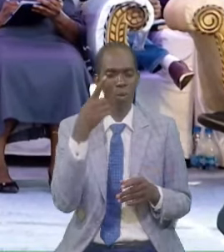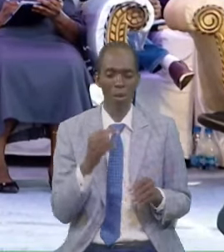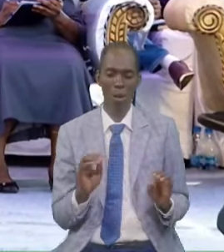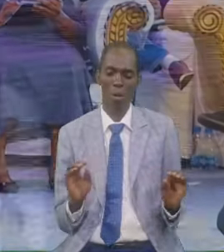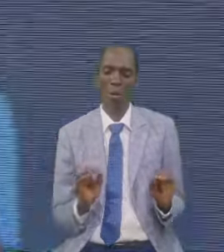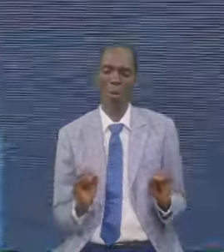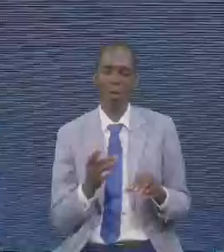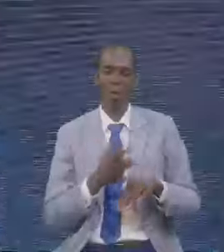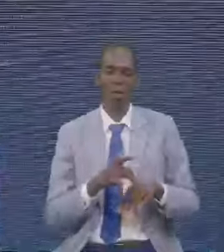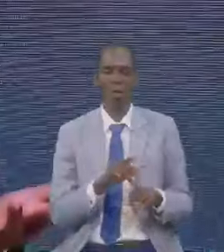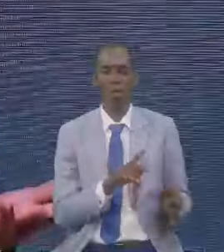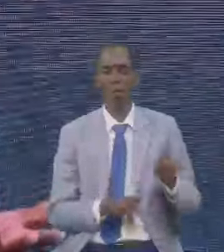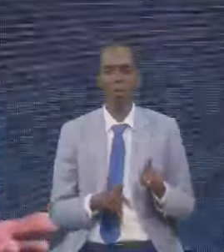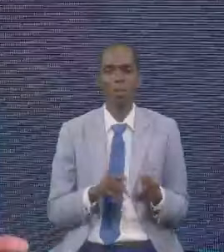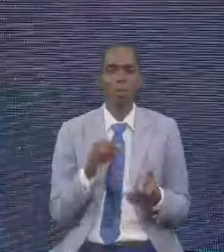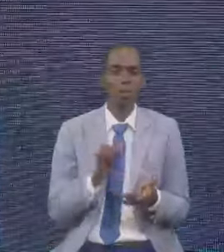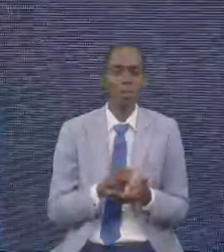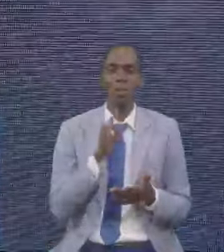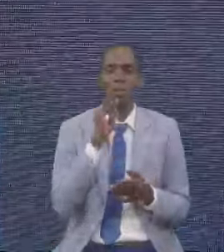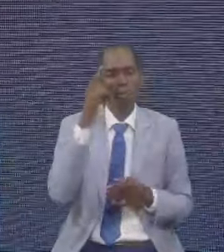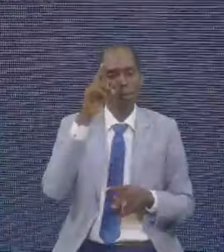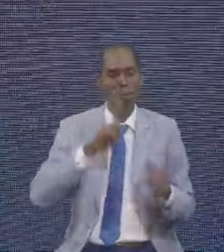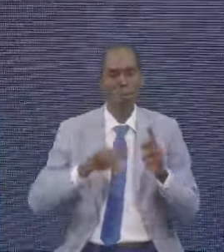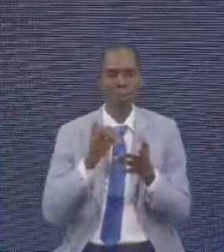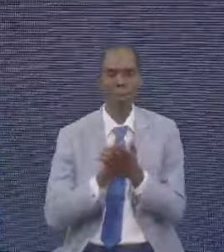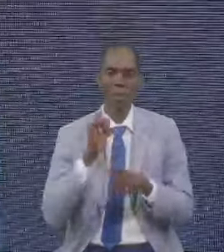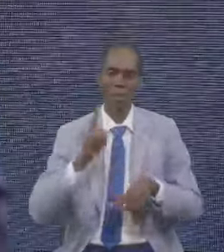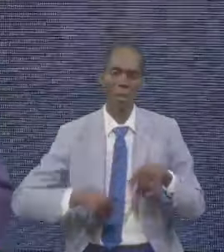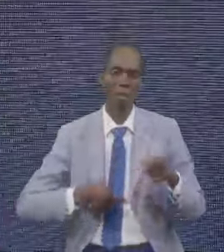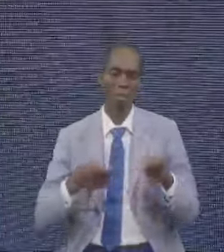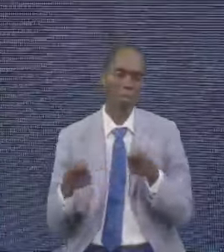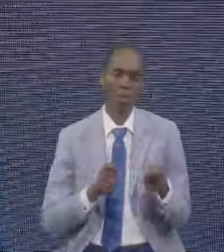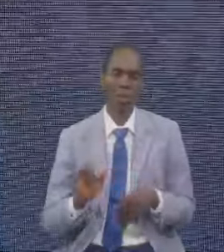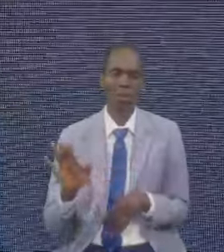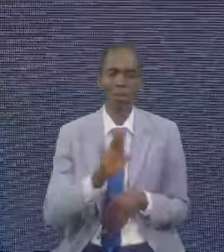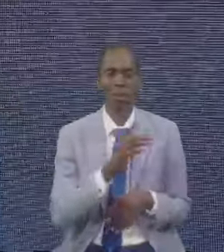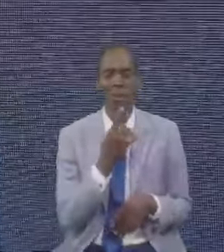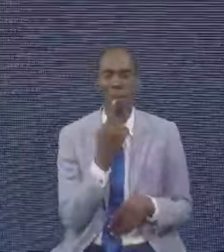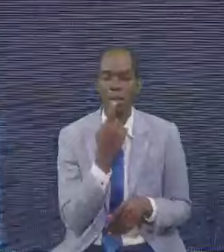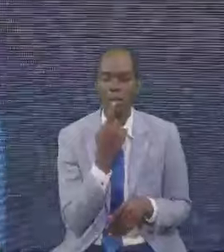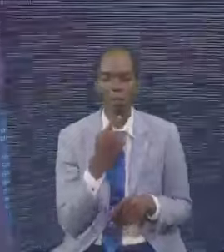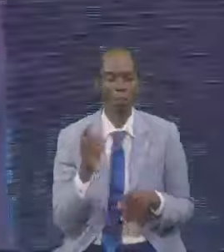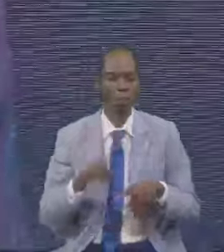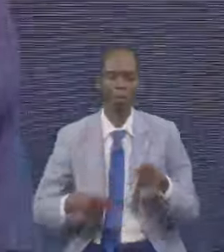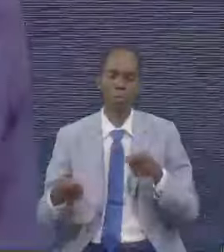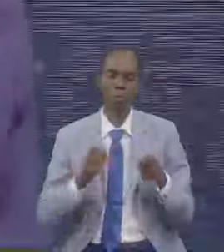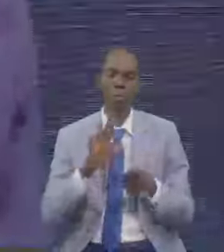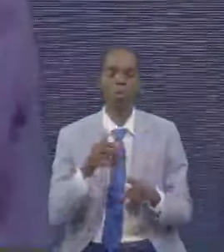are people that cannot manage their sons. వారు తమ ముళ్ళని యాజమాన్యం చేసుకోలేరు. No.